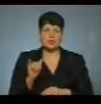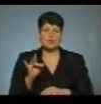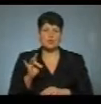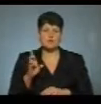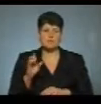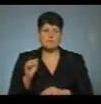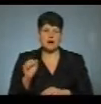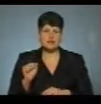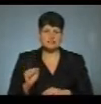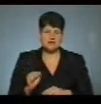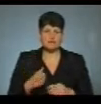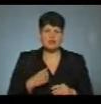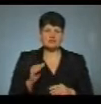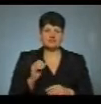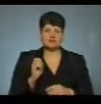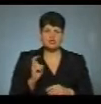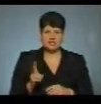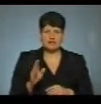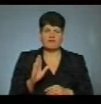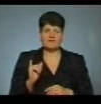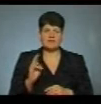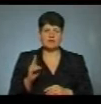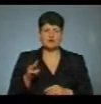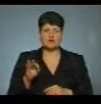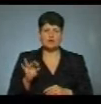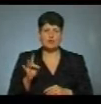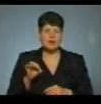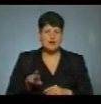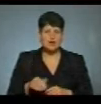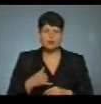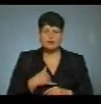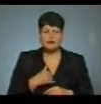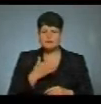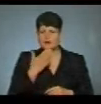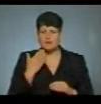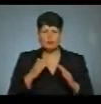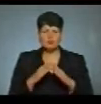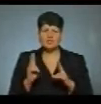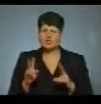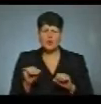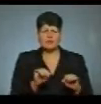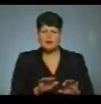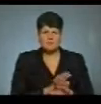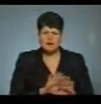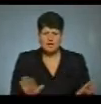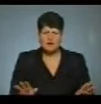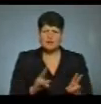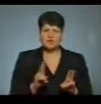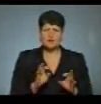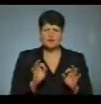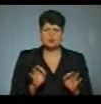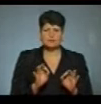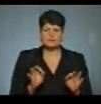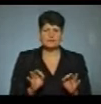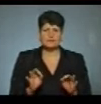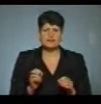ми відносимося до ЖЕКу Вікторія, і в нас в будинку немає ніяких, ніхто не миє, ніхто, ну, в смислі,